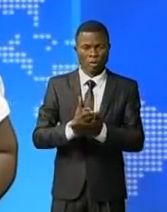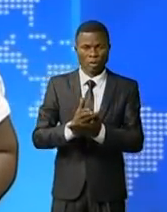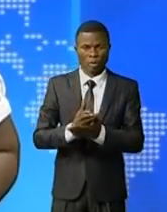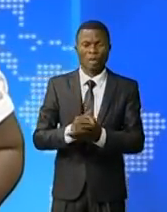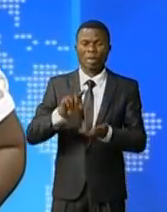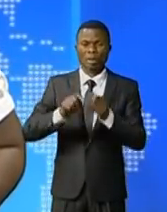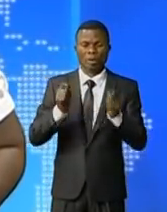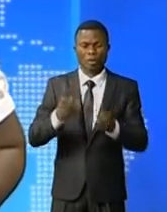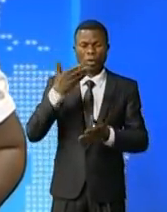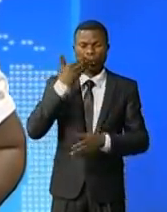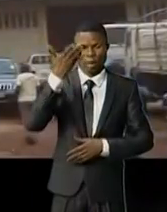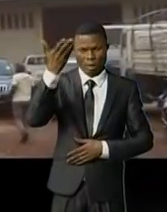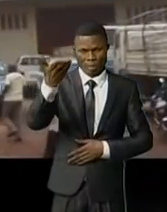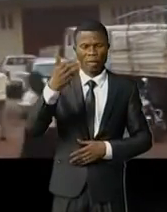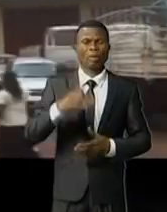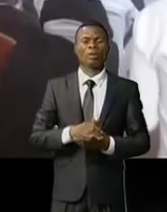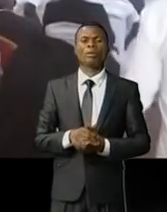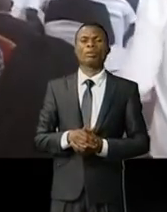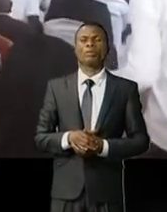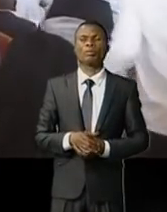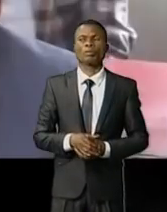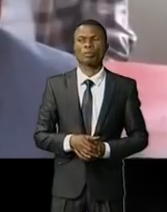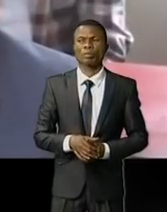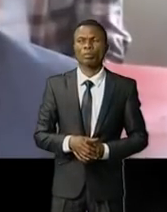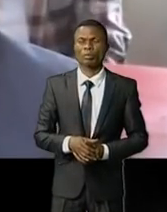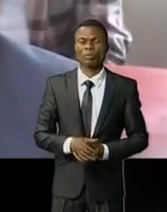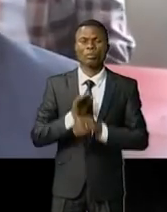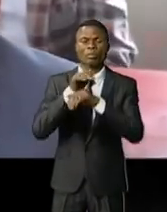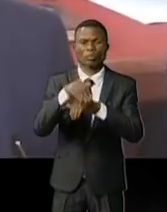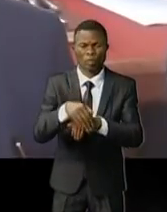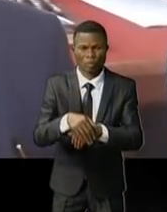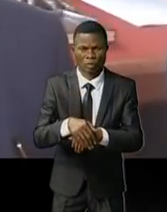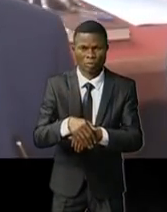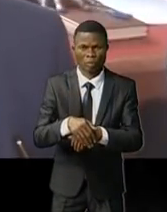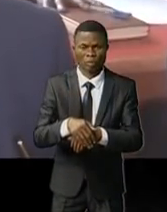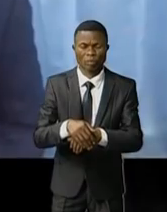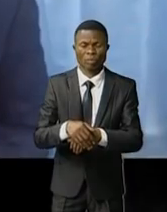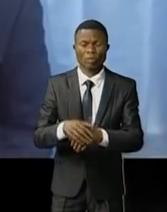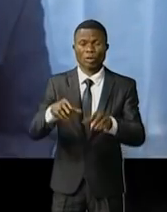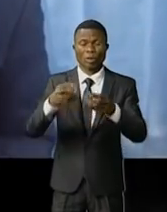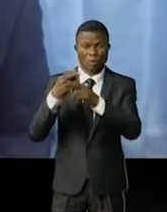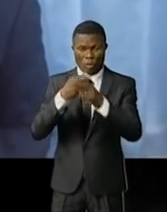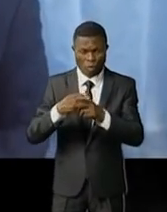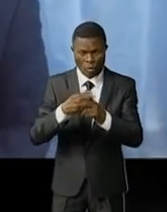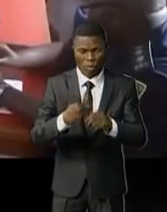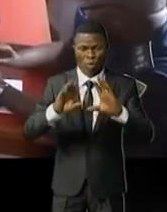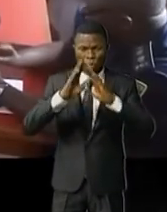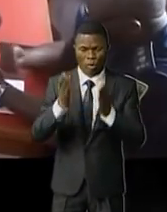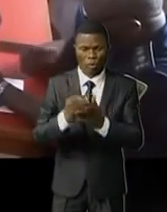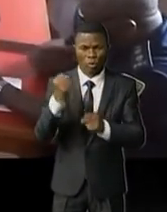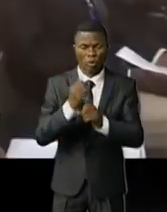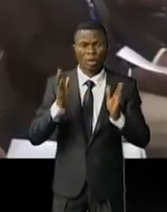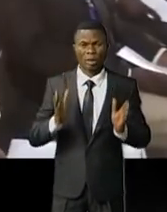et Solé nous en dit long. Provinciaux du Haut-Ouélé s'engage à rester vigilant à l'égard de tous les